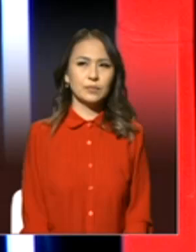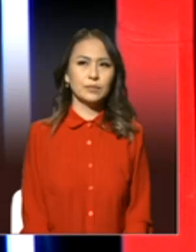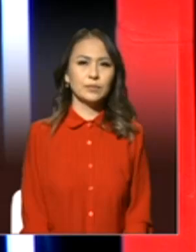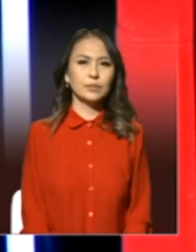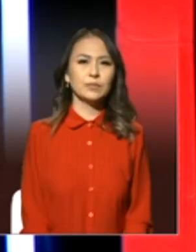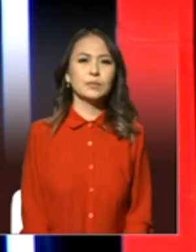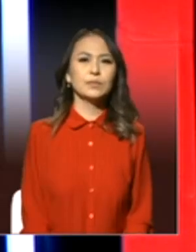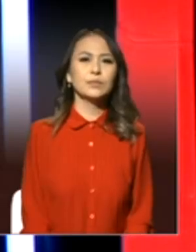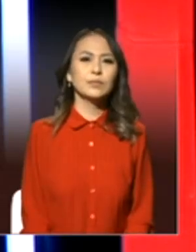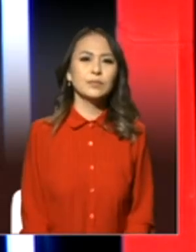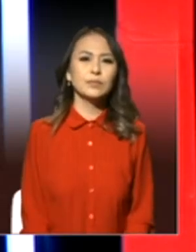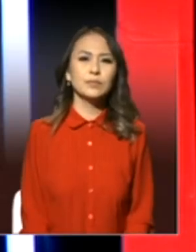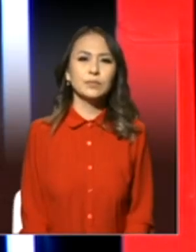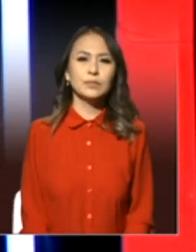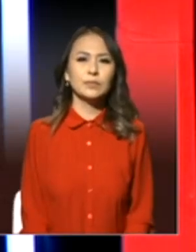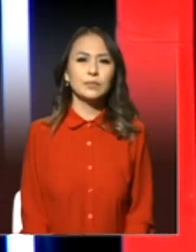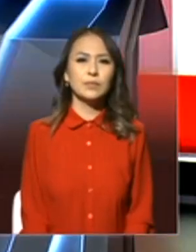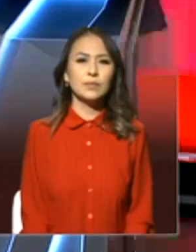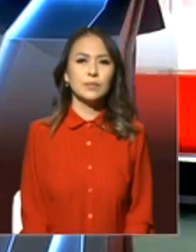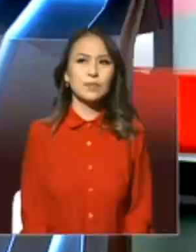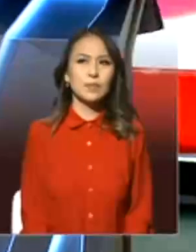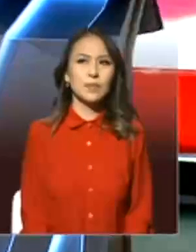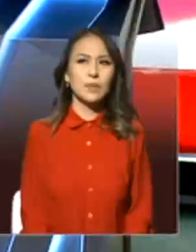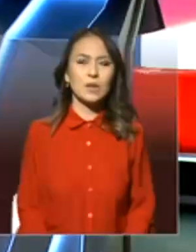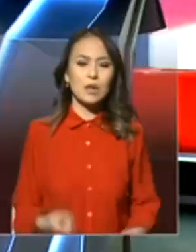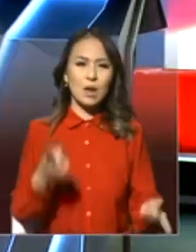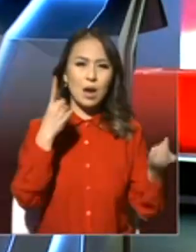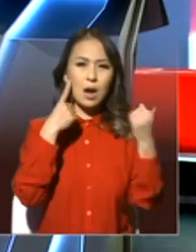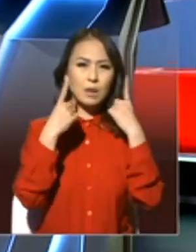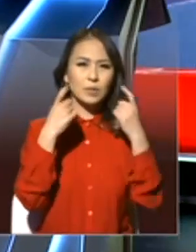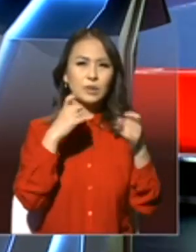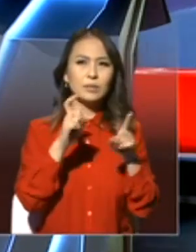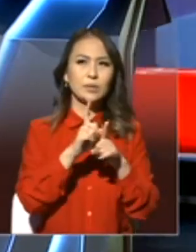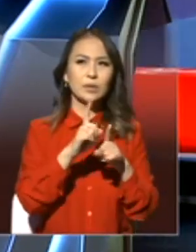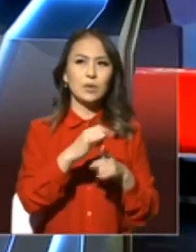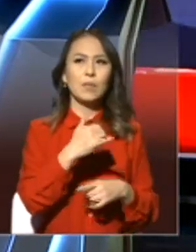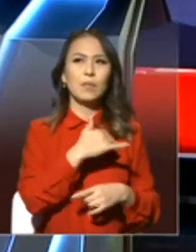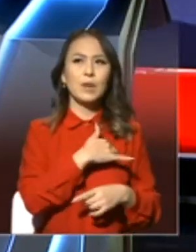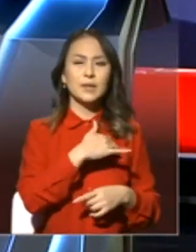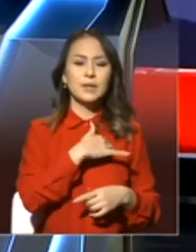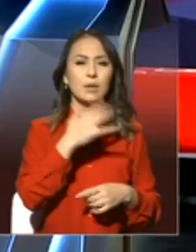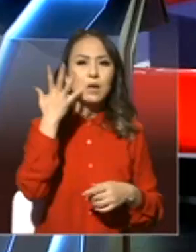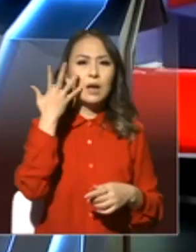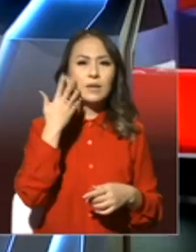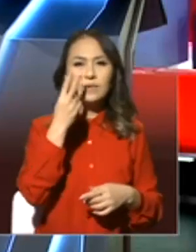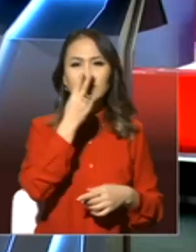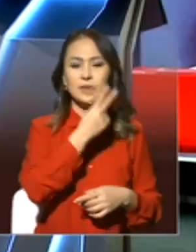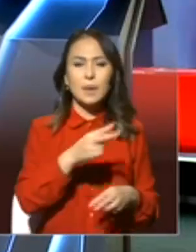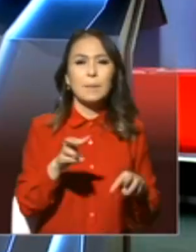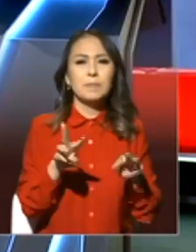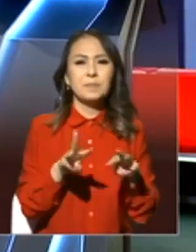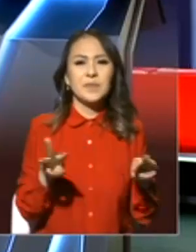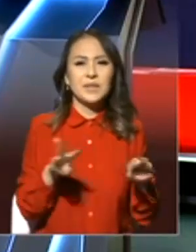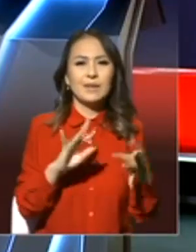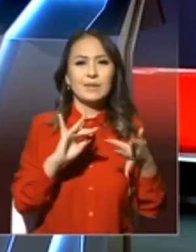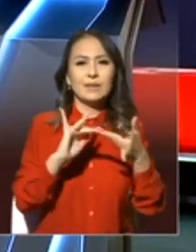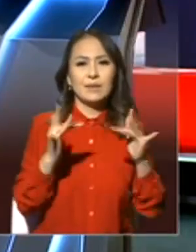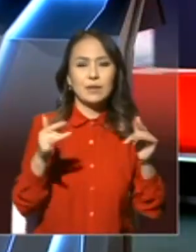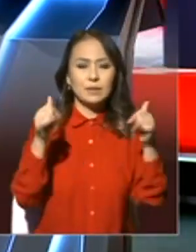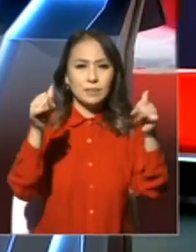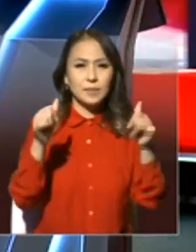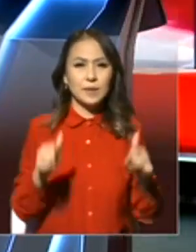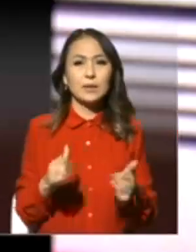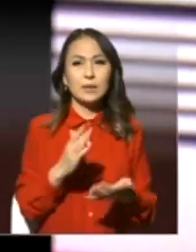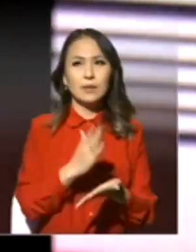жоқ. Кешіріңіз. Ақпаратты бұл жерде осы көбінесе біз ашық ақпарат көздерінен алған кезде осы министрліктің осы сайттарына беріледі ғой